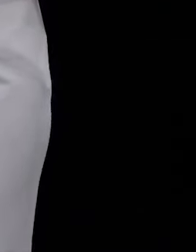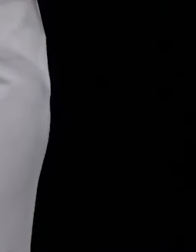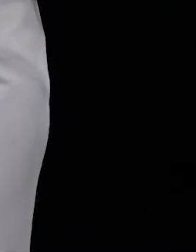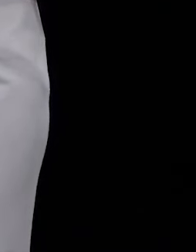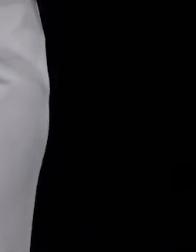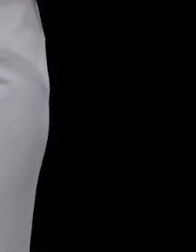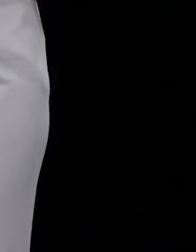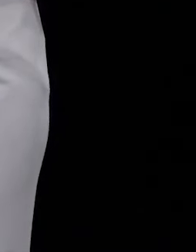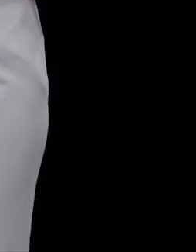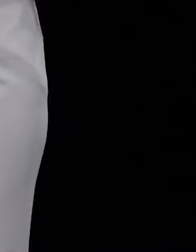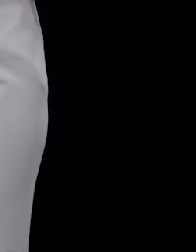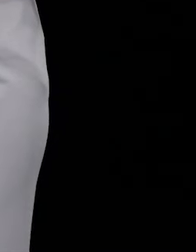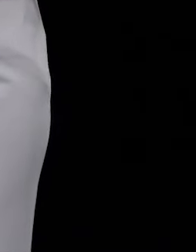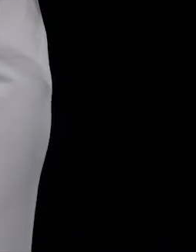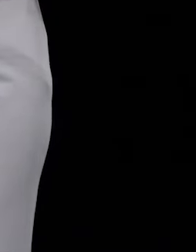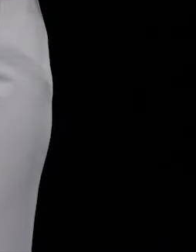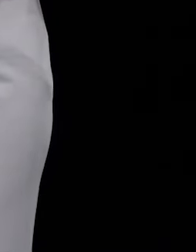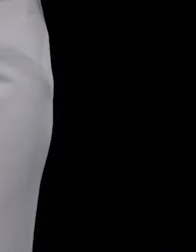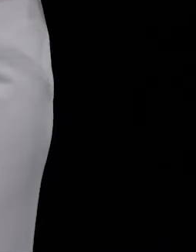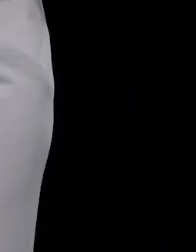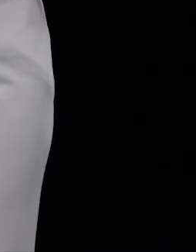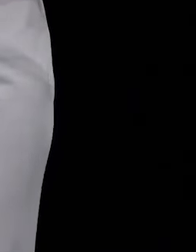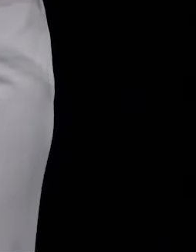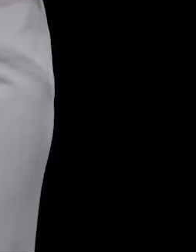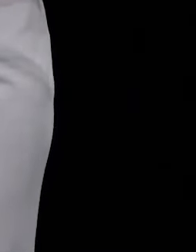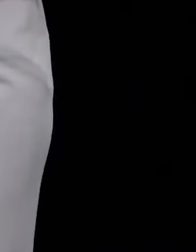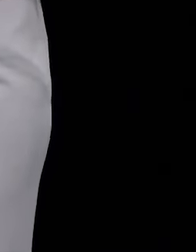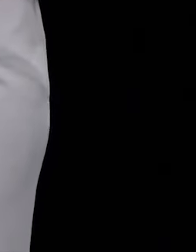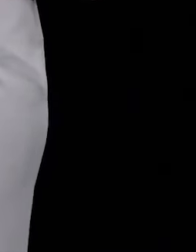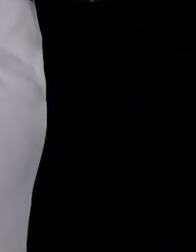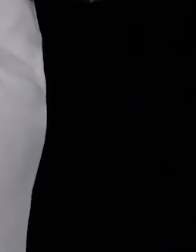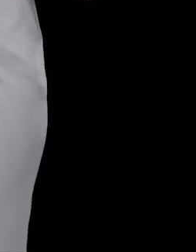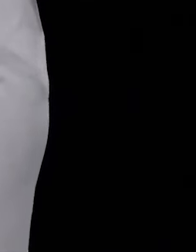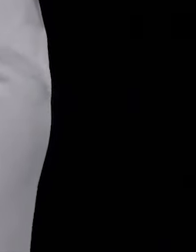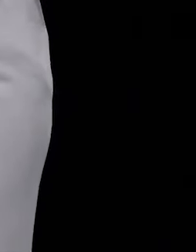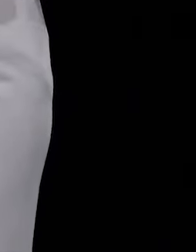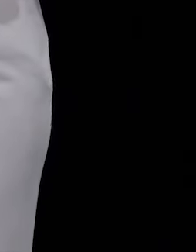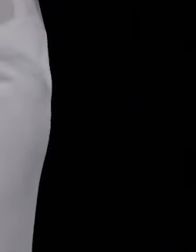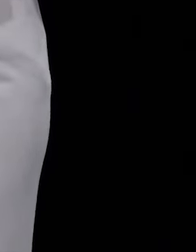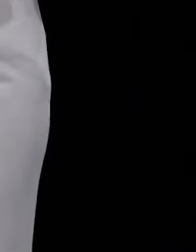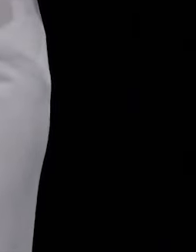언제 어디서나 내 손안의 뉴스. 광주 MBC 뉴스 유튜브 구독으로 함께하세요.